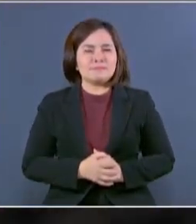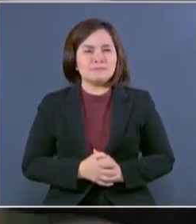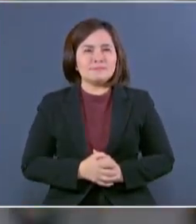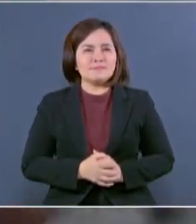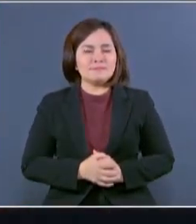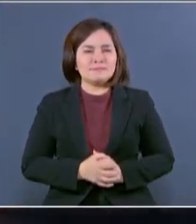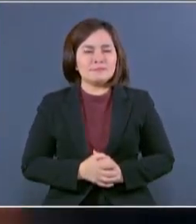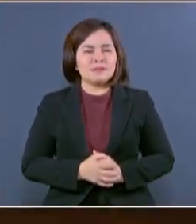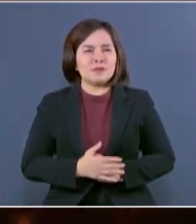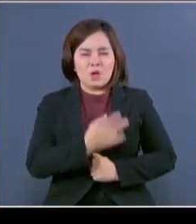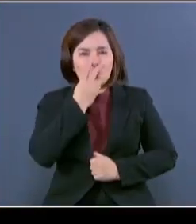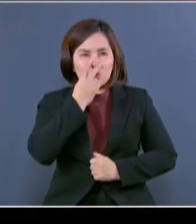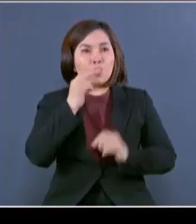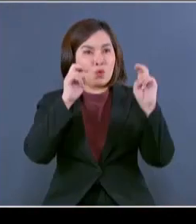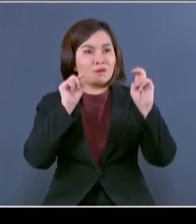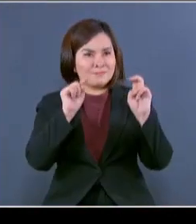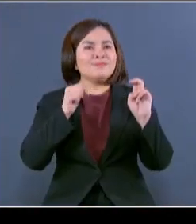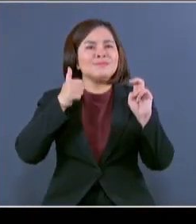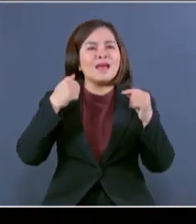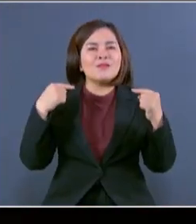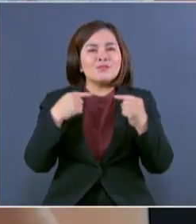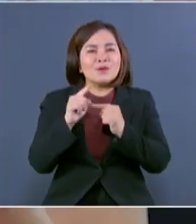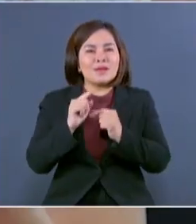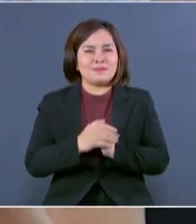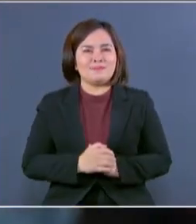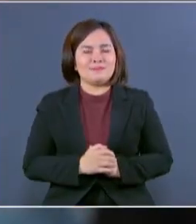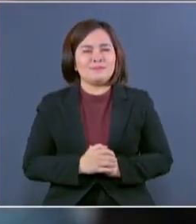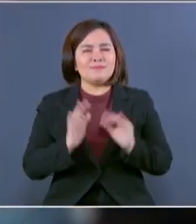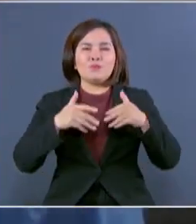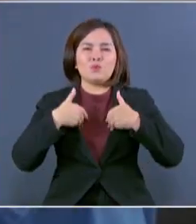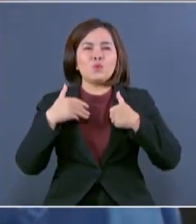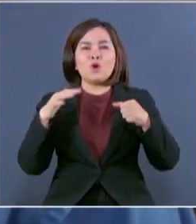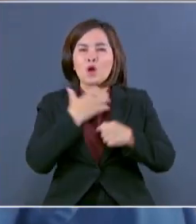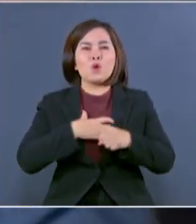ยค่ะสามารถรับชมซีรีส์ฟางเล่นไฟ Risk Plus Love แบบสนุกครบร